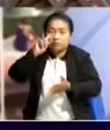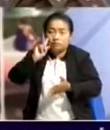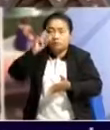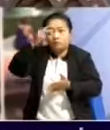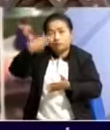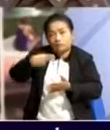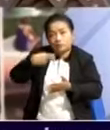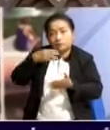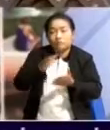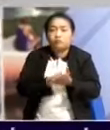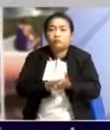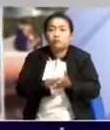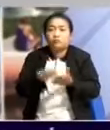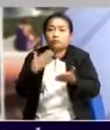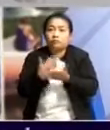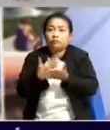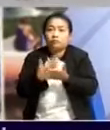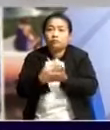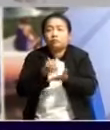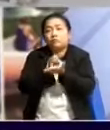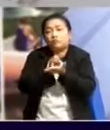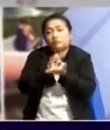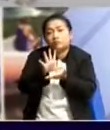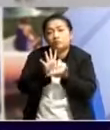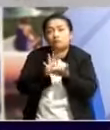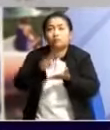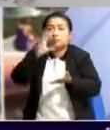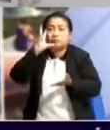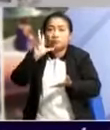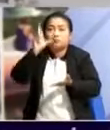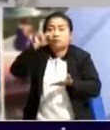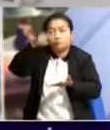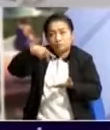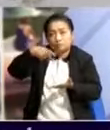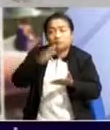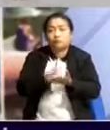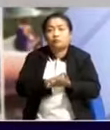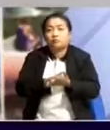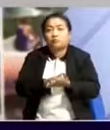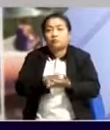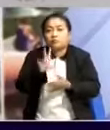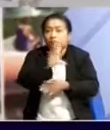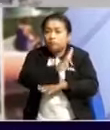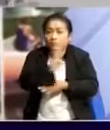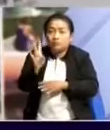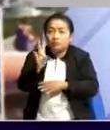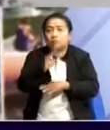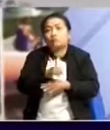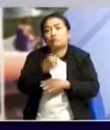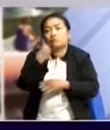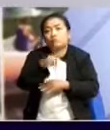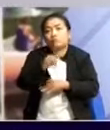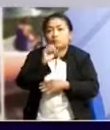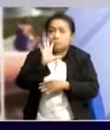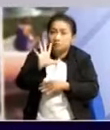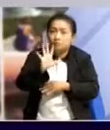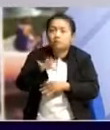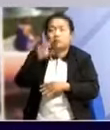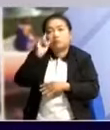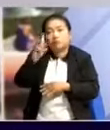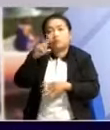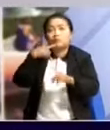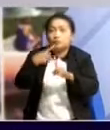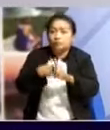เรื่อยมาเป็นระยะเวลา2เดือนทั้งแบบ7วัน15วัน1เดือนก็มีซึ่งได้กำไรกลับมาโดยตลอดนะคะก็เลยทำให้